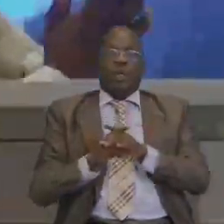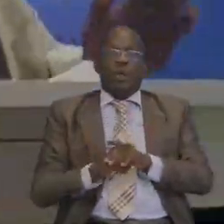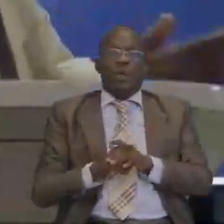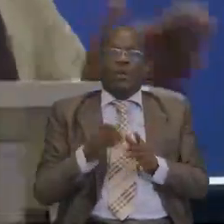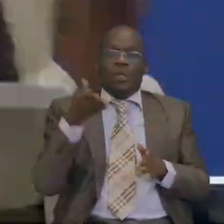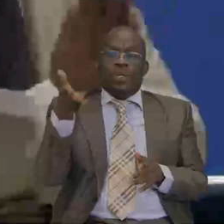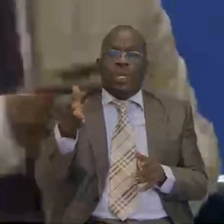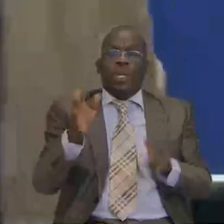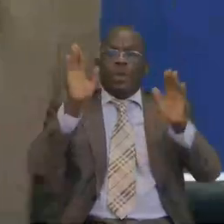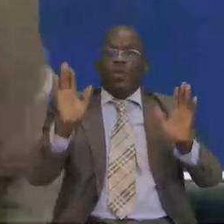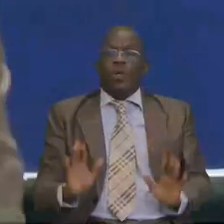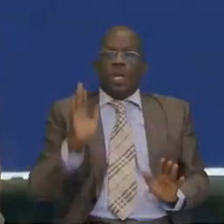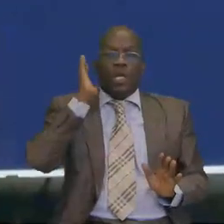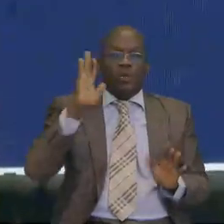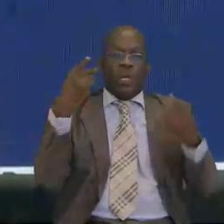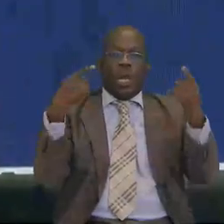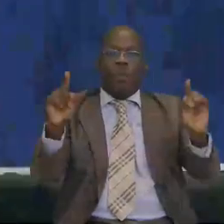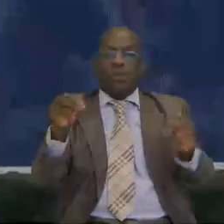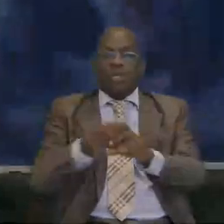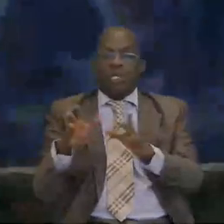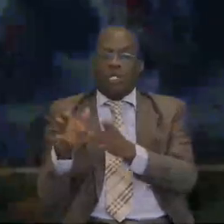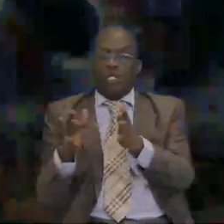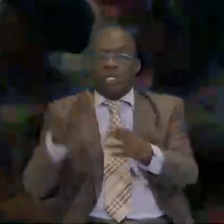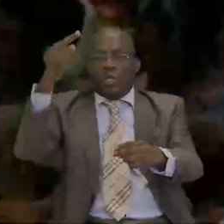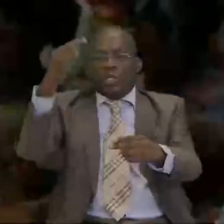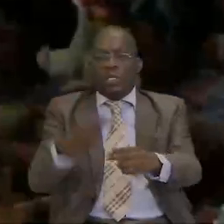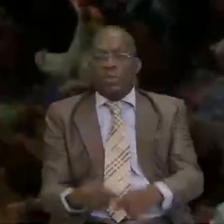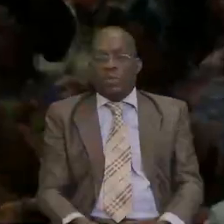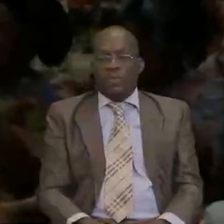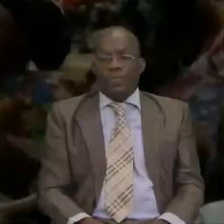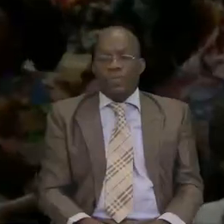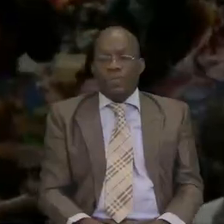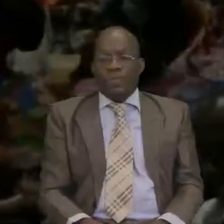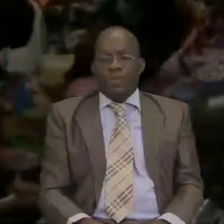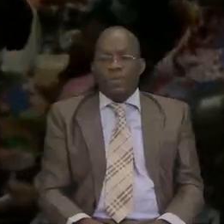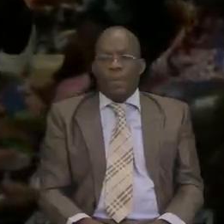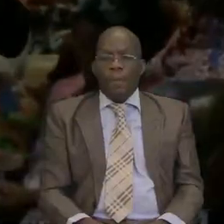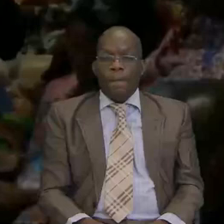manifester. Les miracles viendront au nom de Jésus.